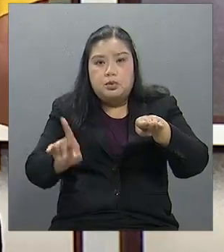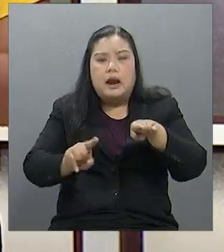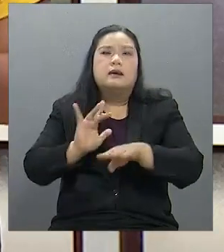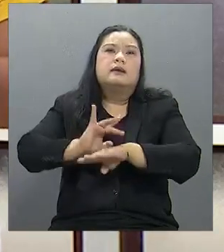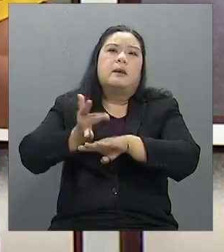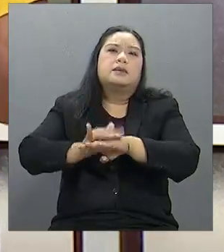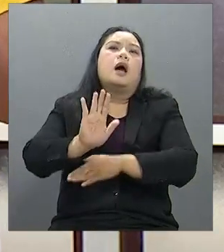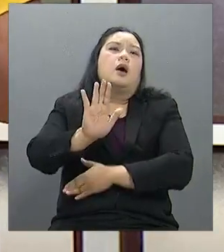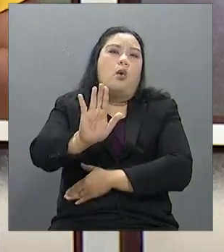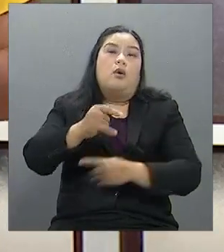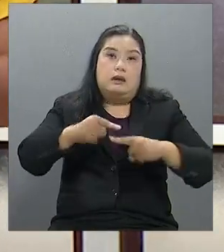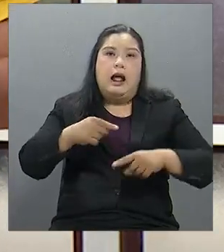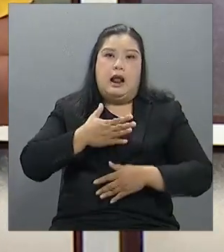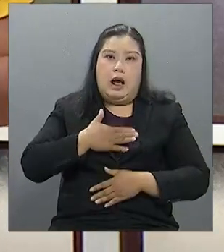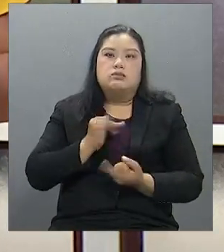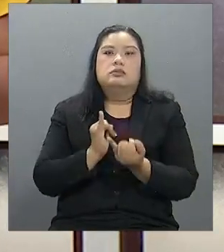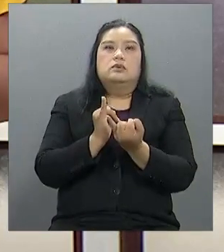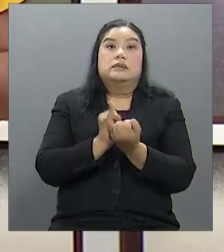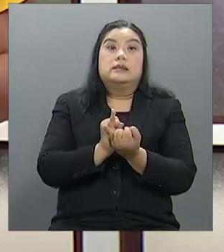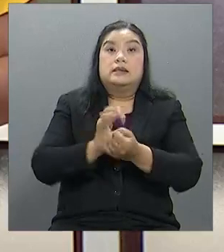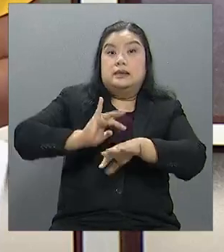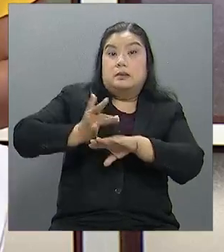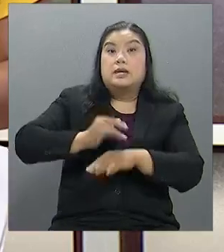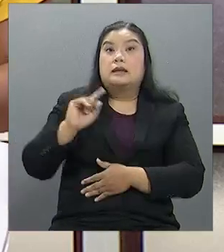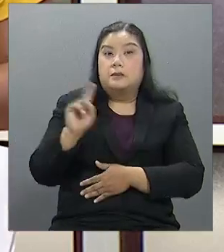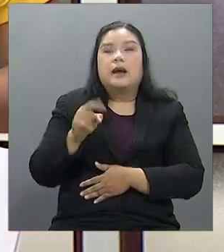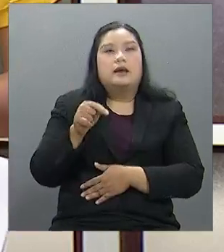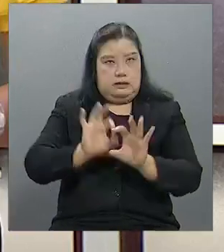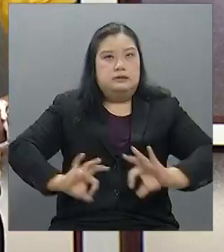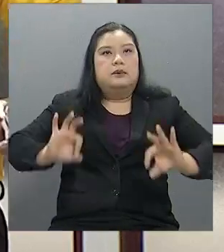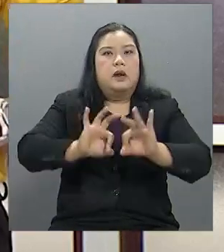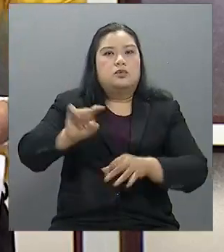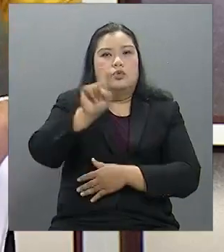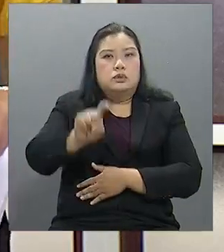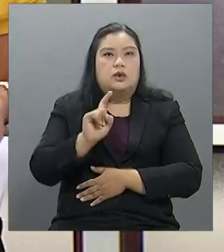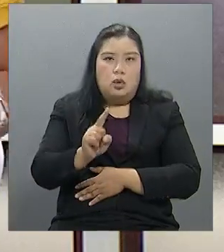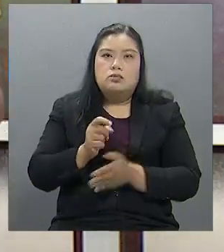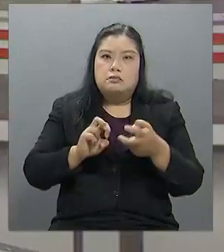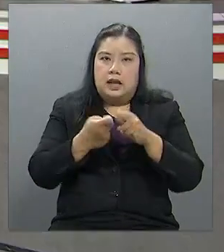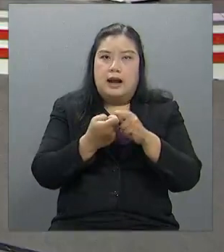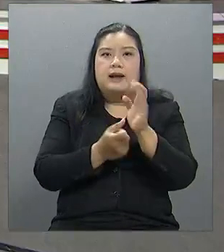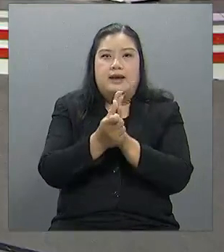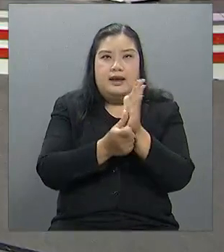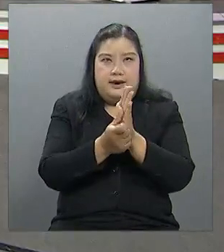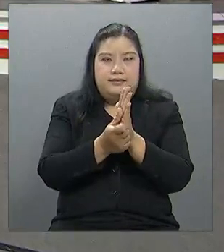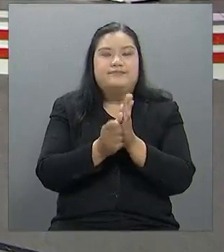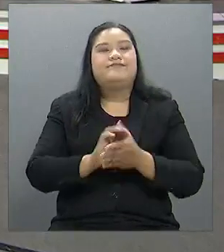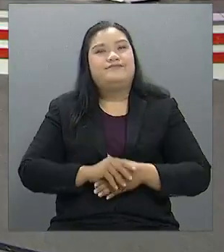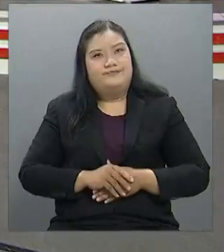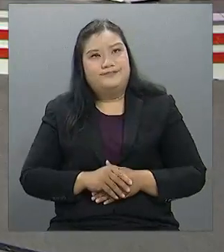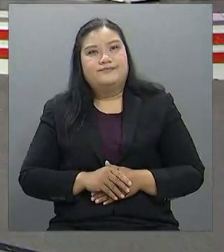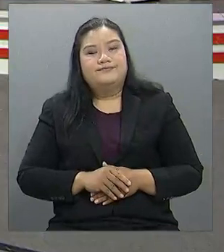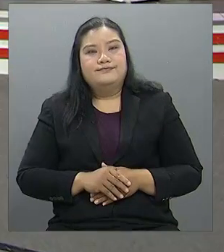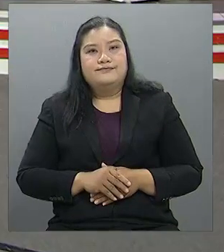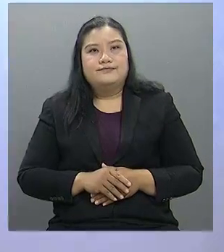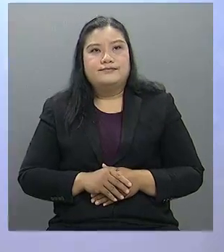ธรรมชาติอย่างไรให้อยู่ได้เนี่ยสิคะเป็นคำถามที่พวกเราต้องตอบนะคะคุณผู้ชมน้องต๊อบน้องปรางค่ะ ครับจริงๆแล้วถ้าเกิดเร